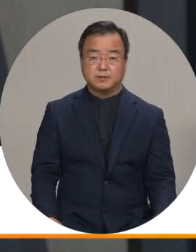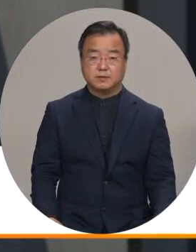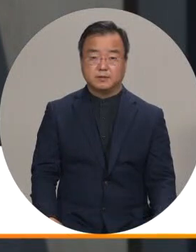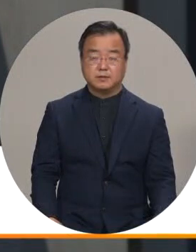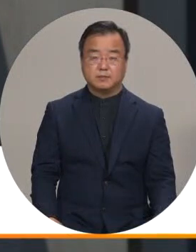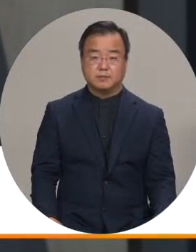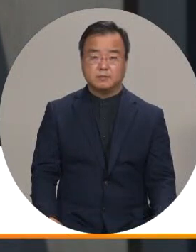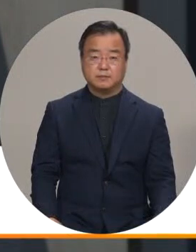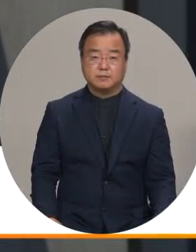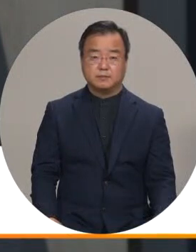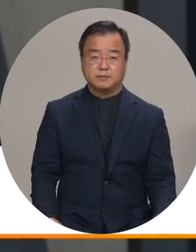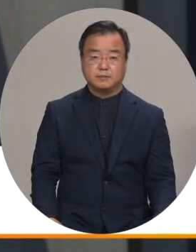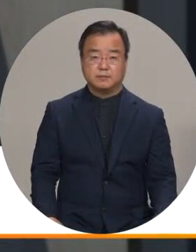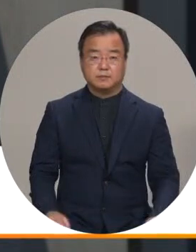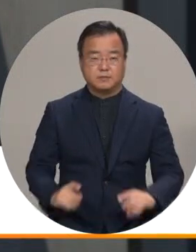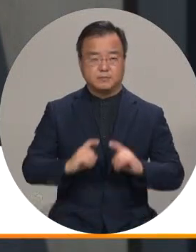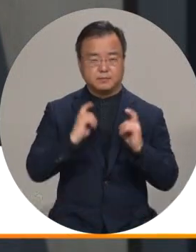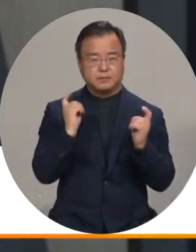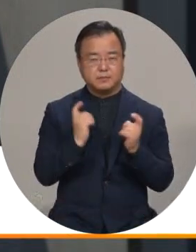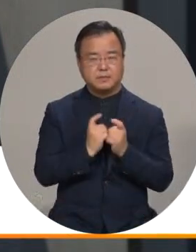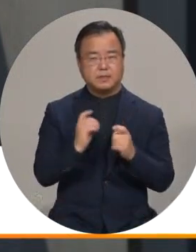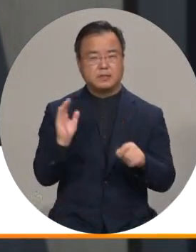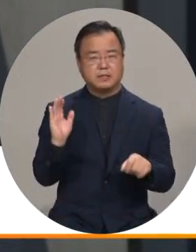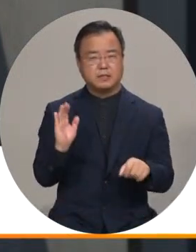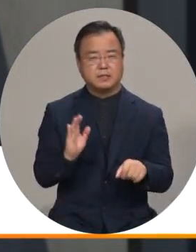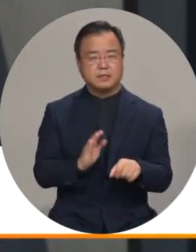있으실까요 개인은 잘못한게